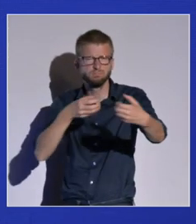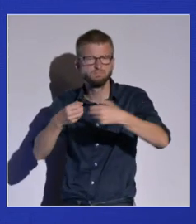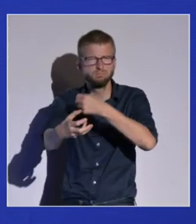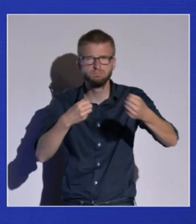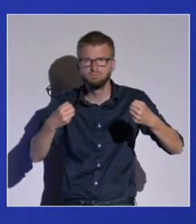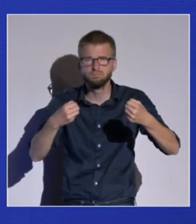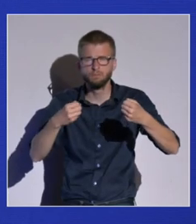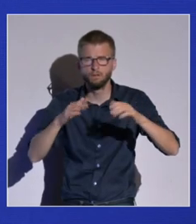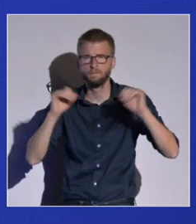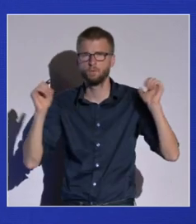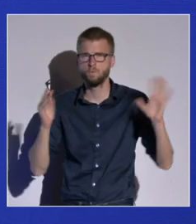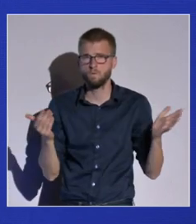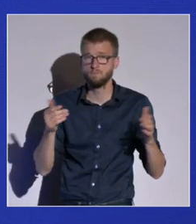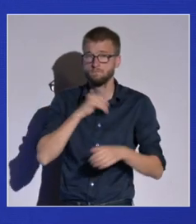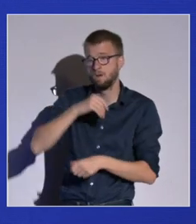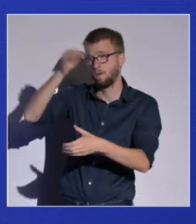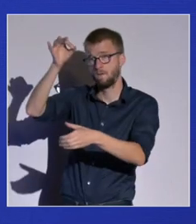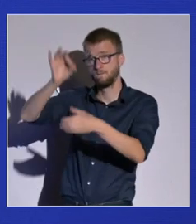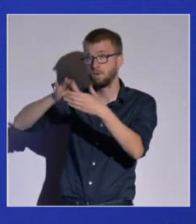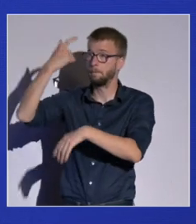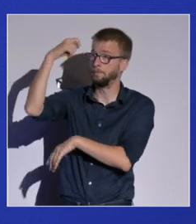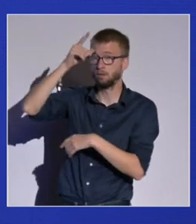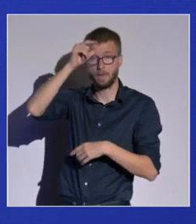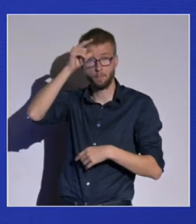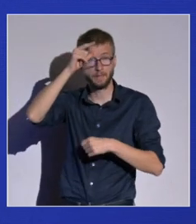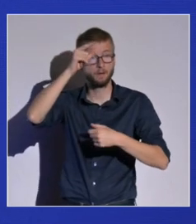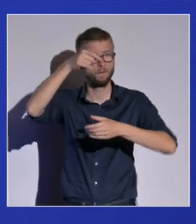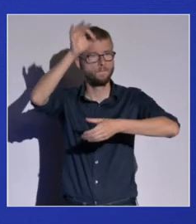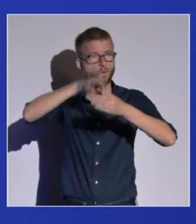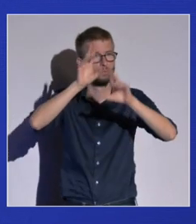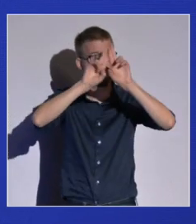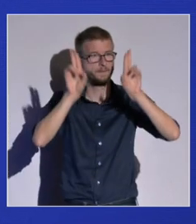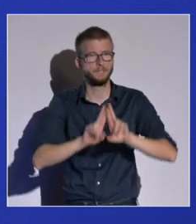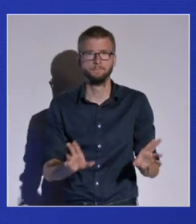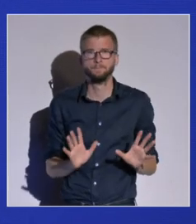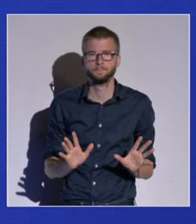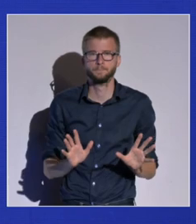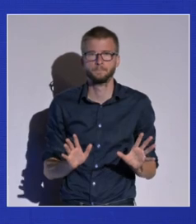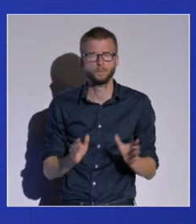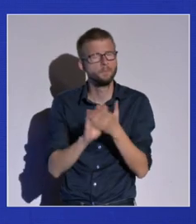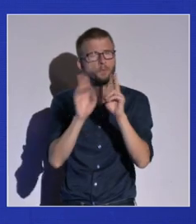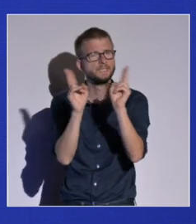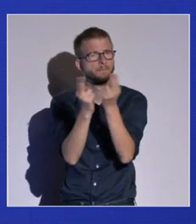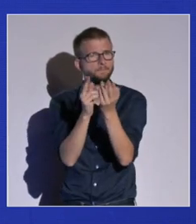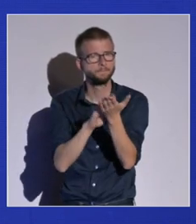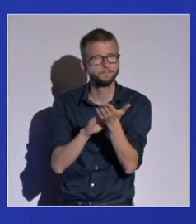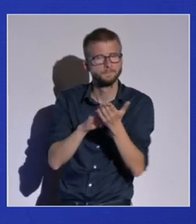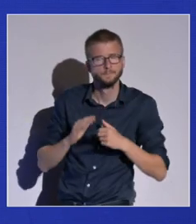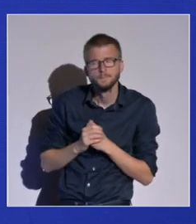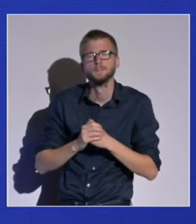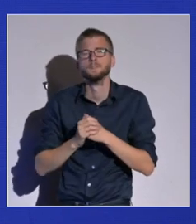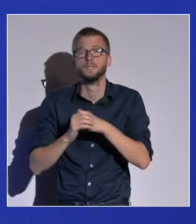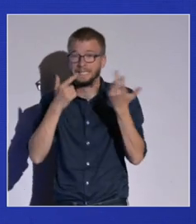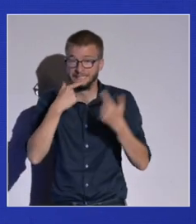C'est l'élection du président de la République au suffrage universel. C'est lui qui a la charge de concilier et de réconcilier